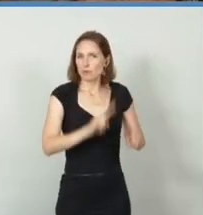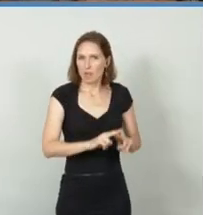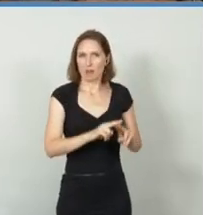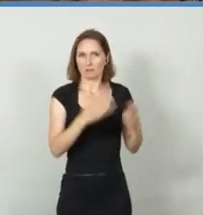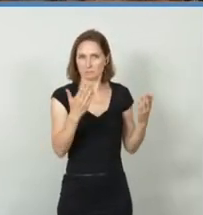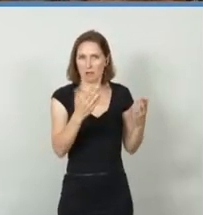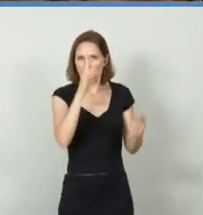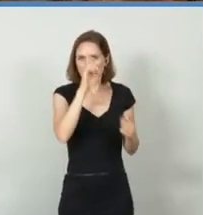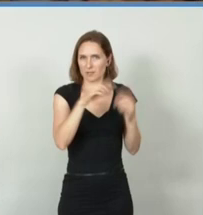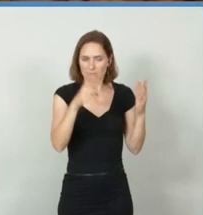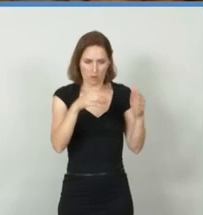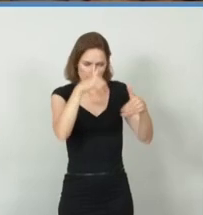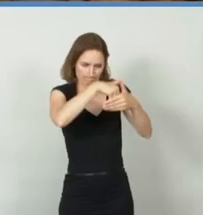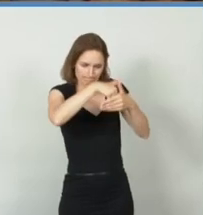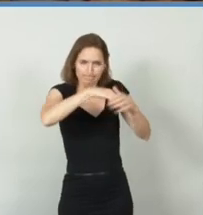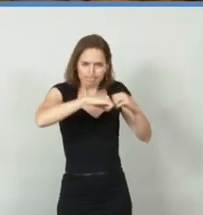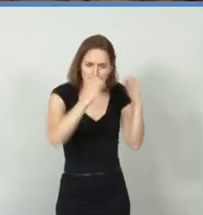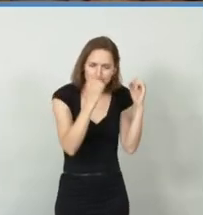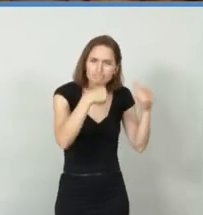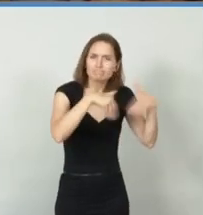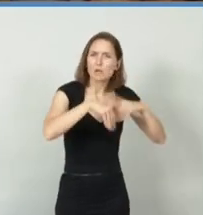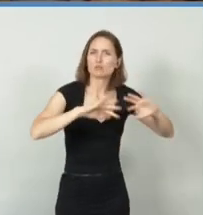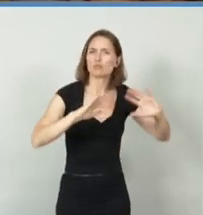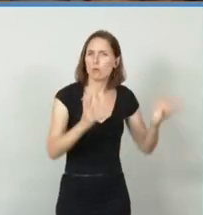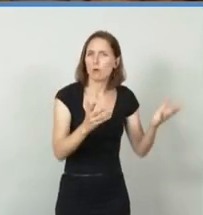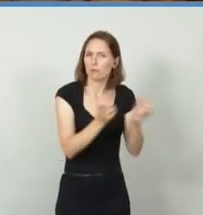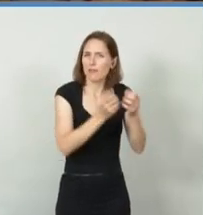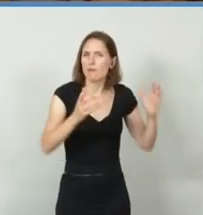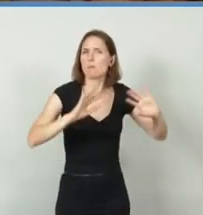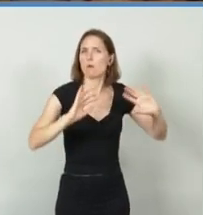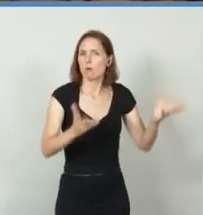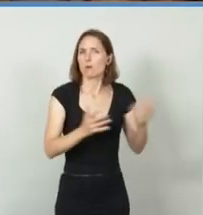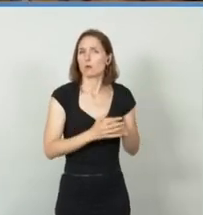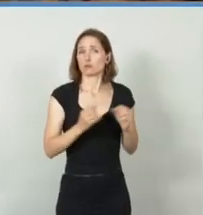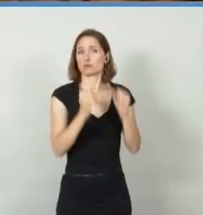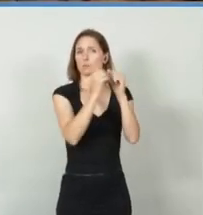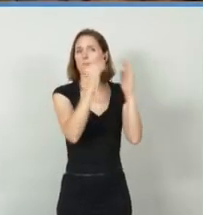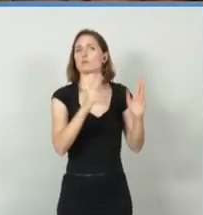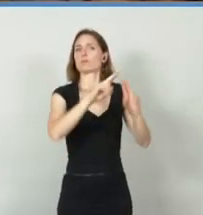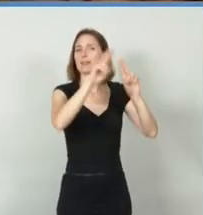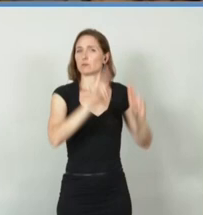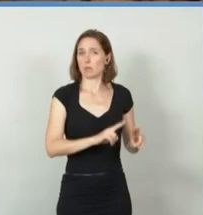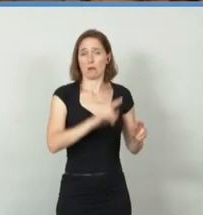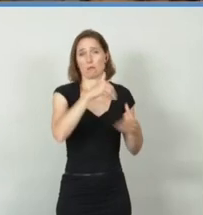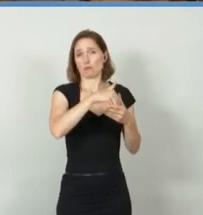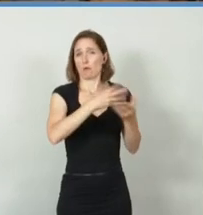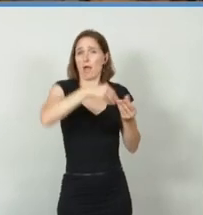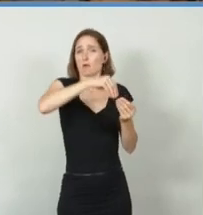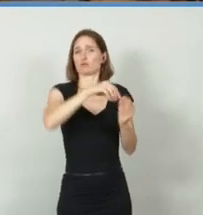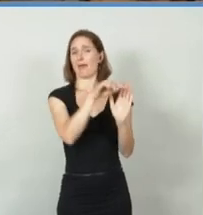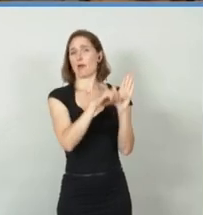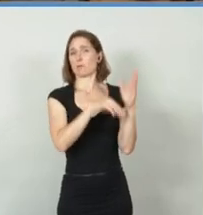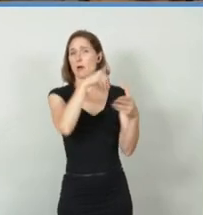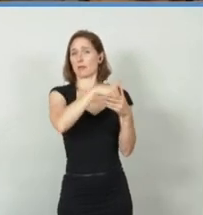diagnostic sur son fonctionnement et son développement dans ce cadre la maison de l'international Servera donc dotée d'un règlement intérieur qui à votre disposition